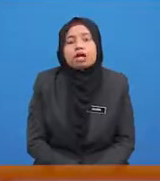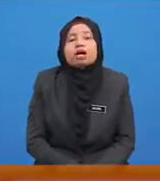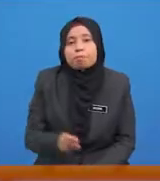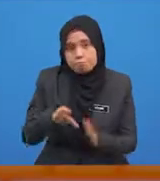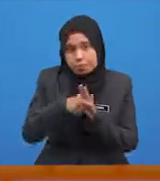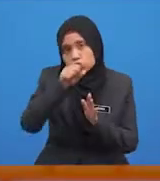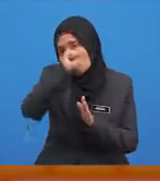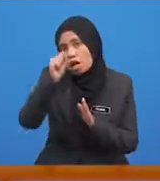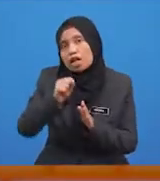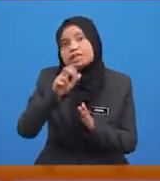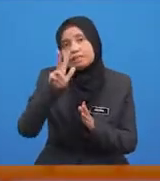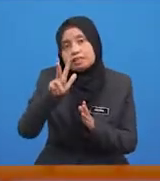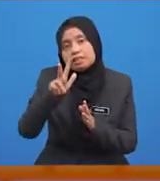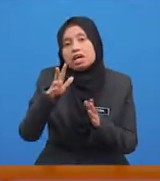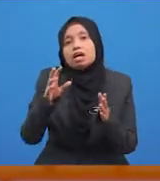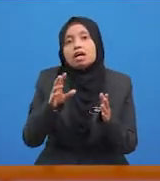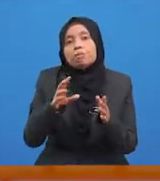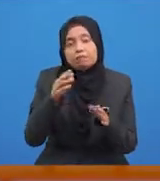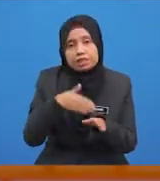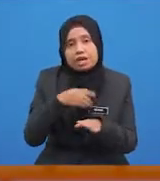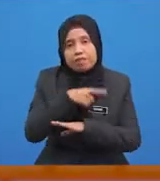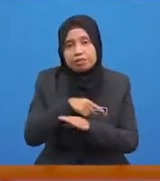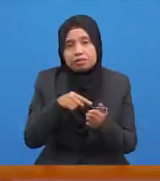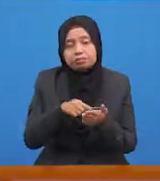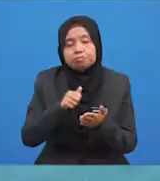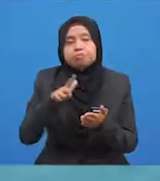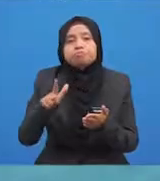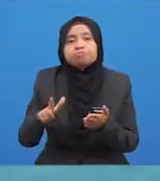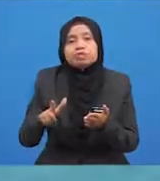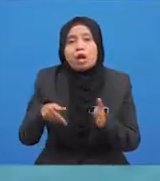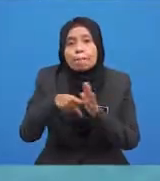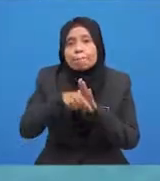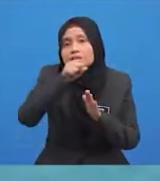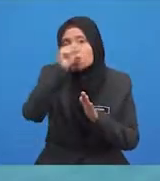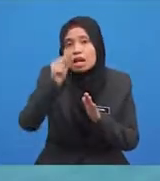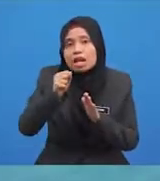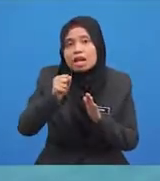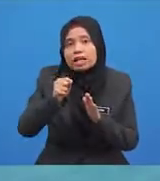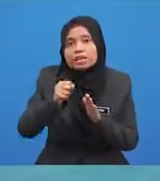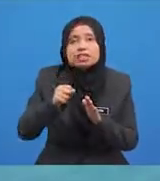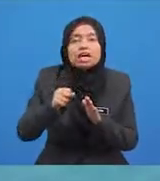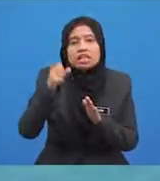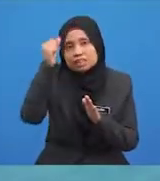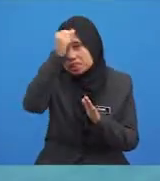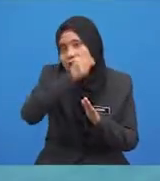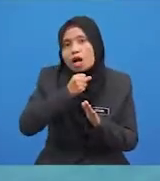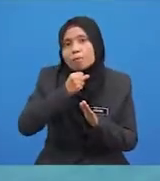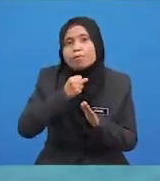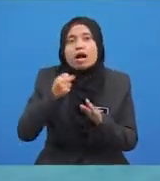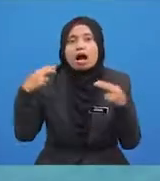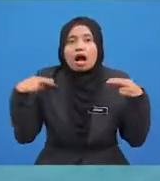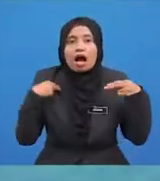Persoalan ketiga yang kita pelajari pada hari ini ialah persoalan tabiat haiwan yang